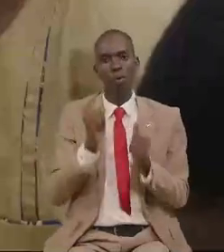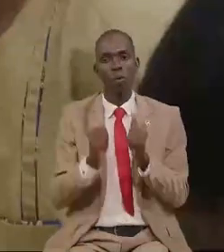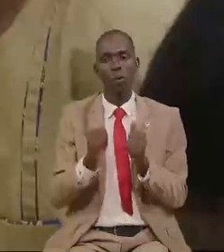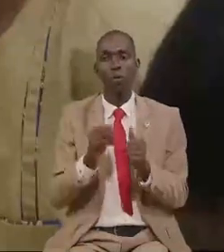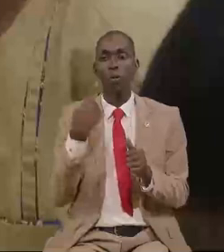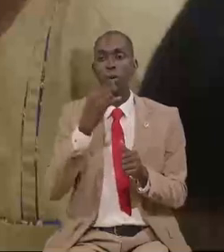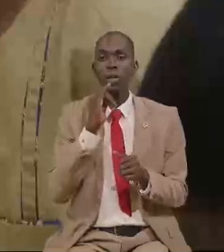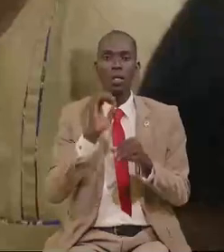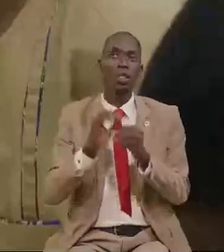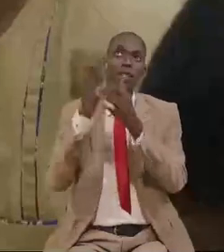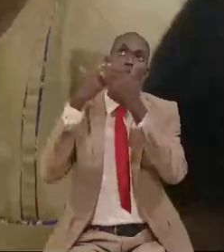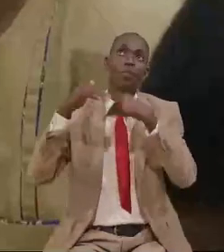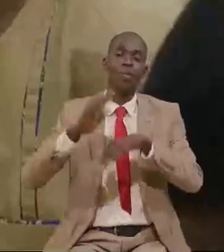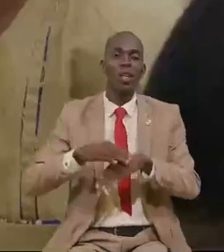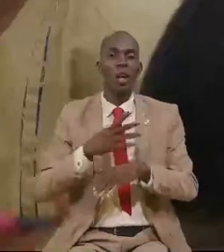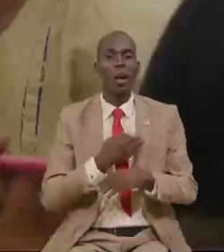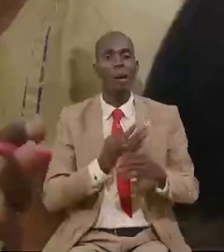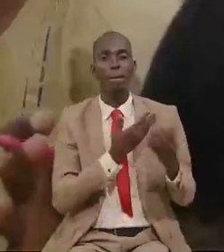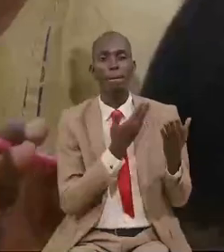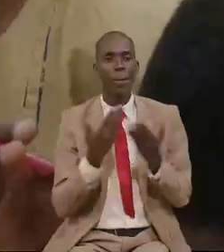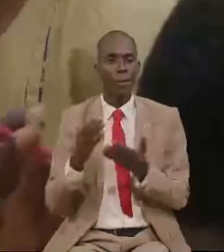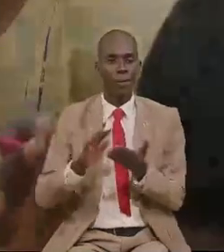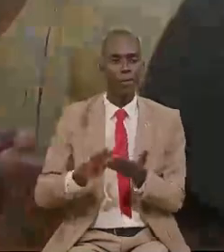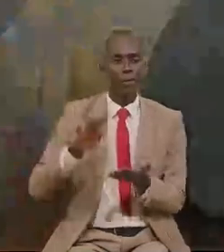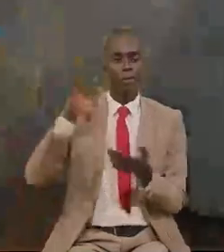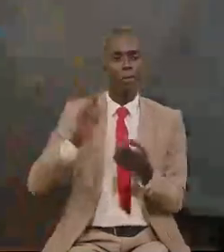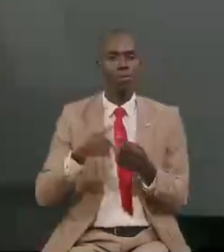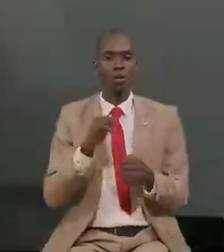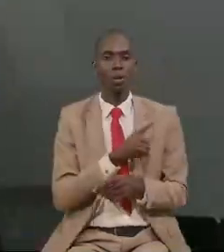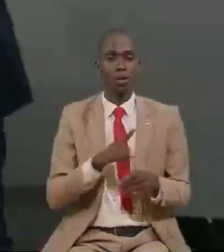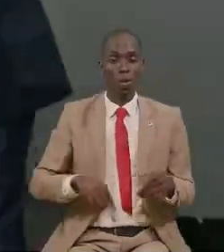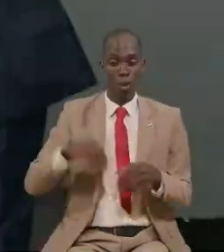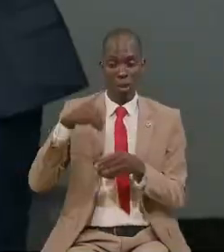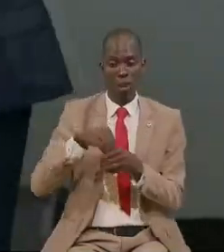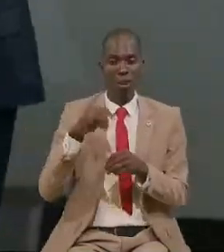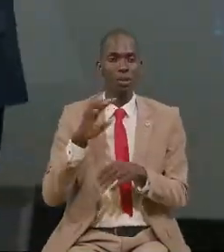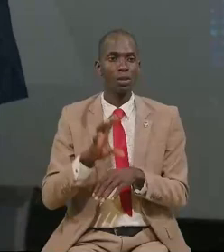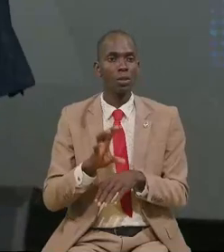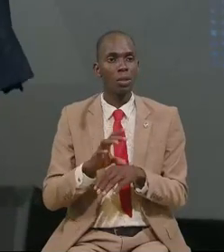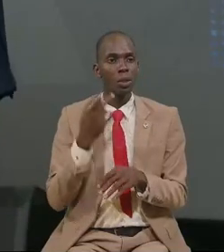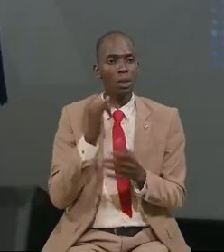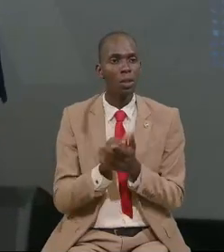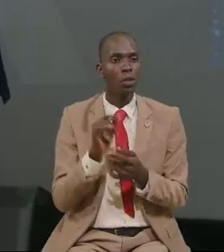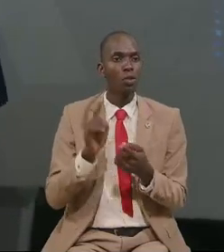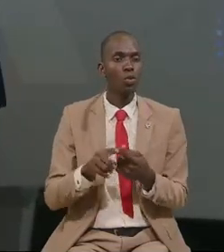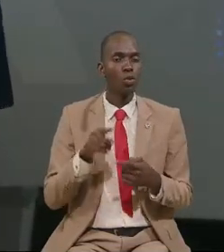Et nous apportons la gloire au Seigneur dans l'Église, à celui.